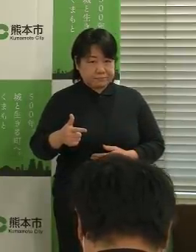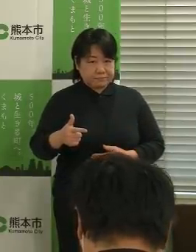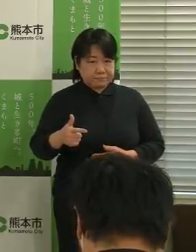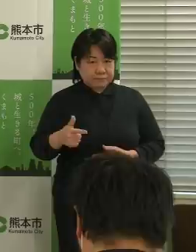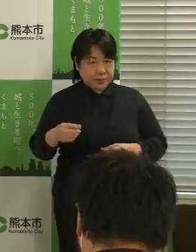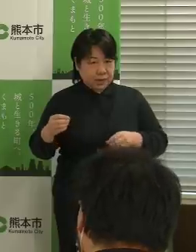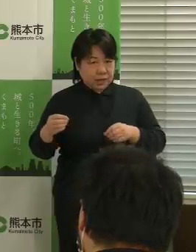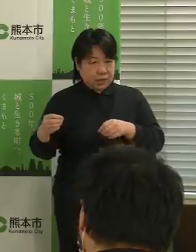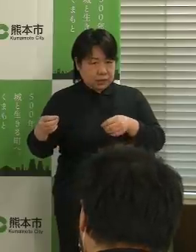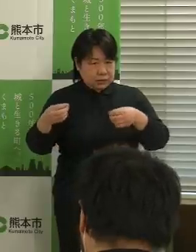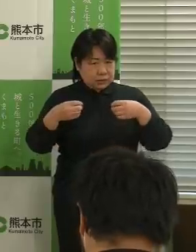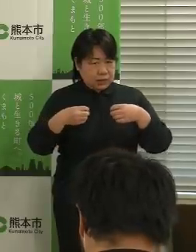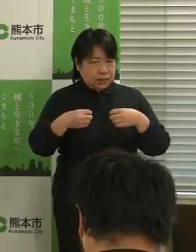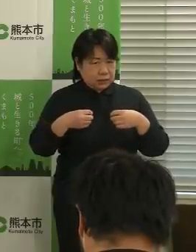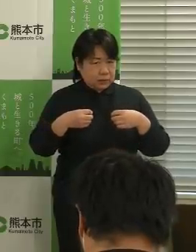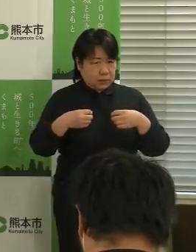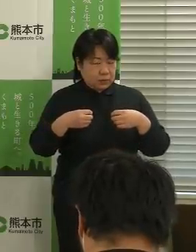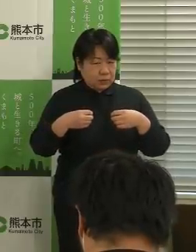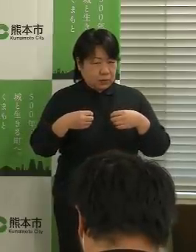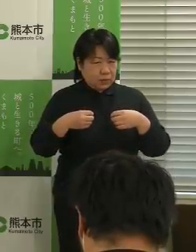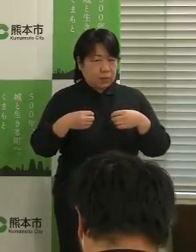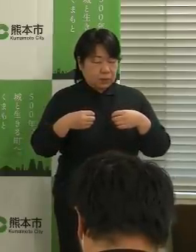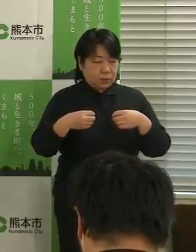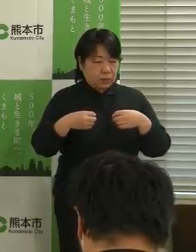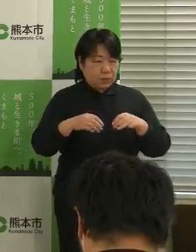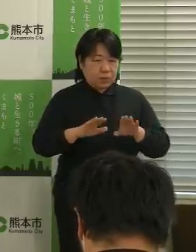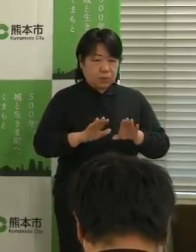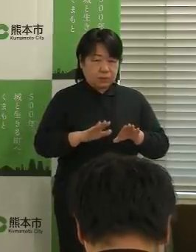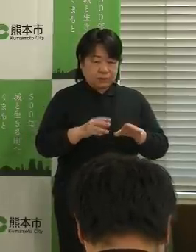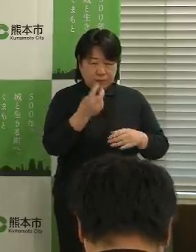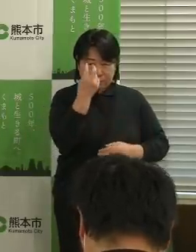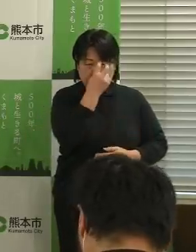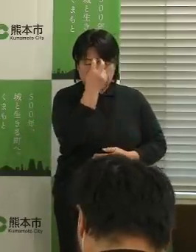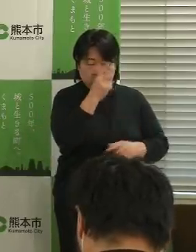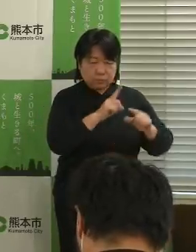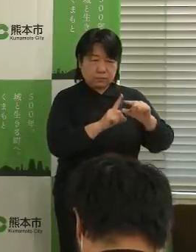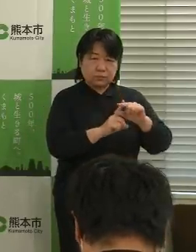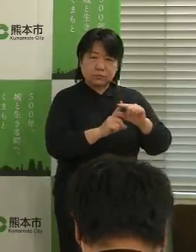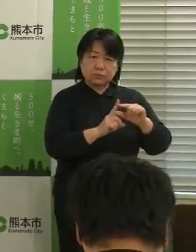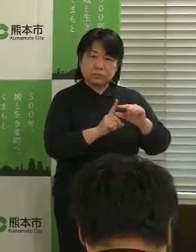影響をですねちょっと調べているところなんですけれども、